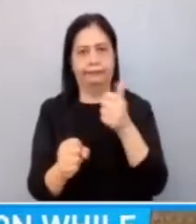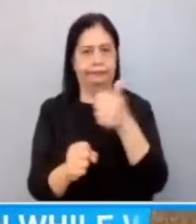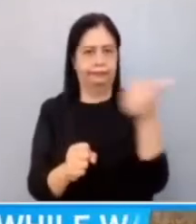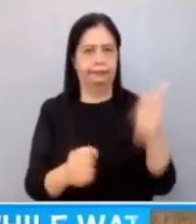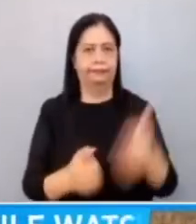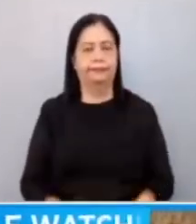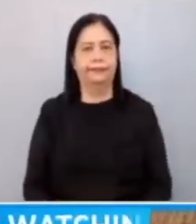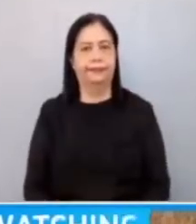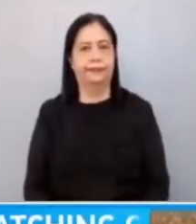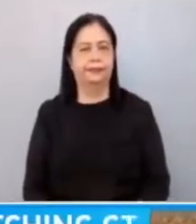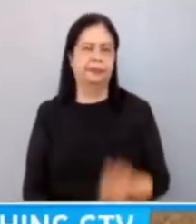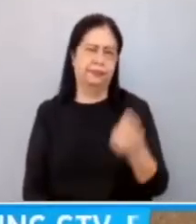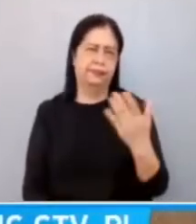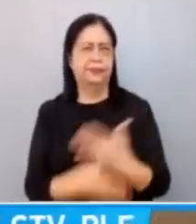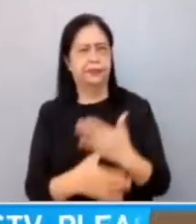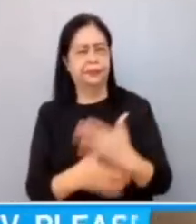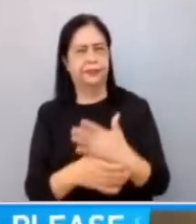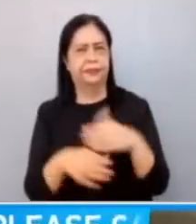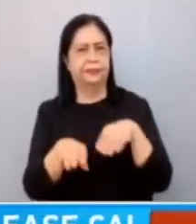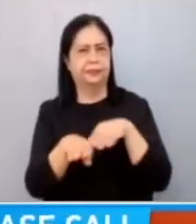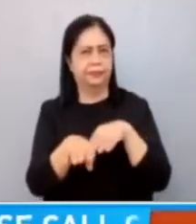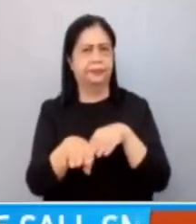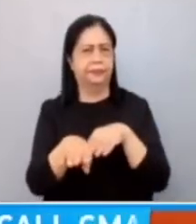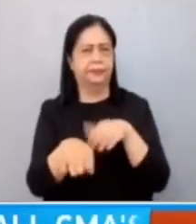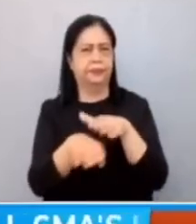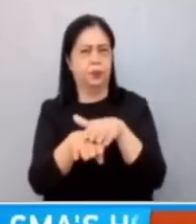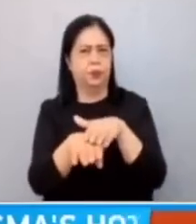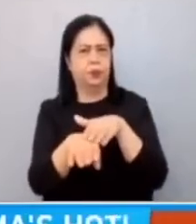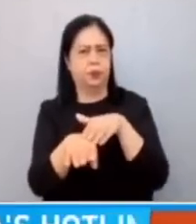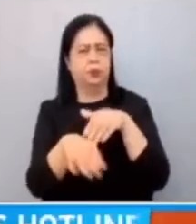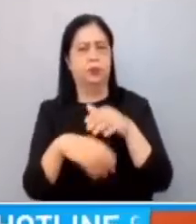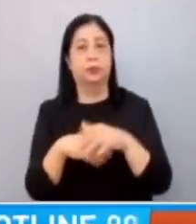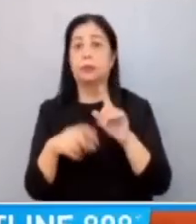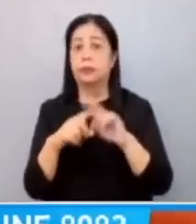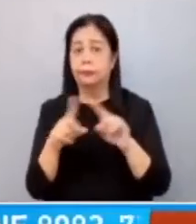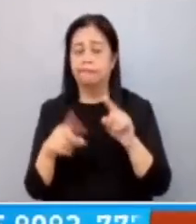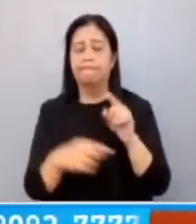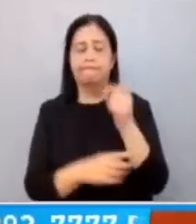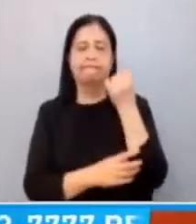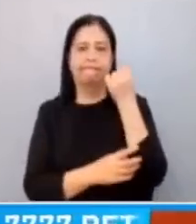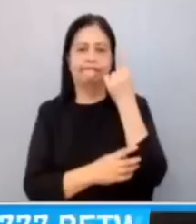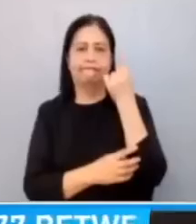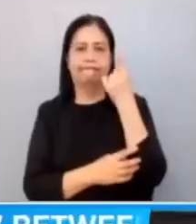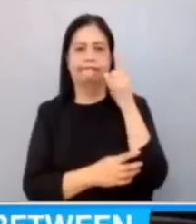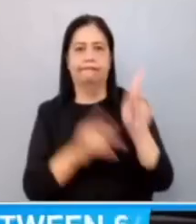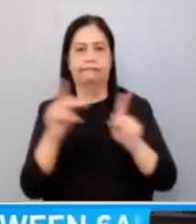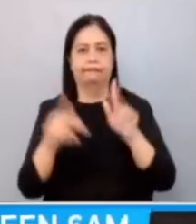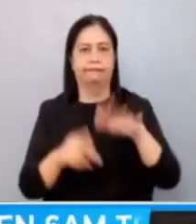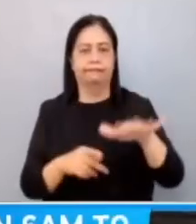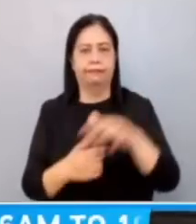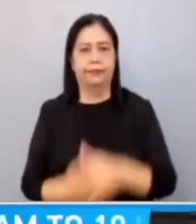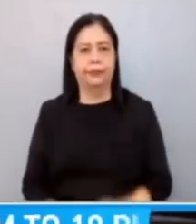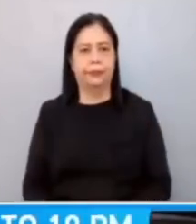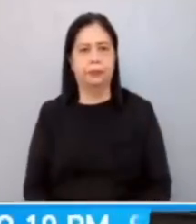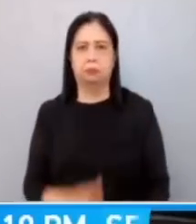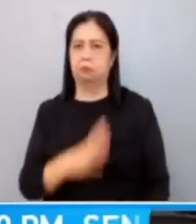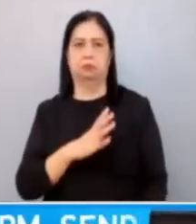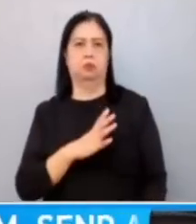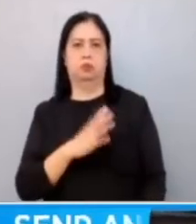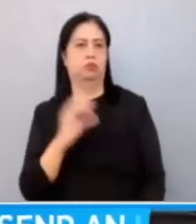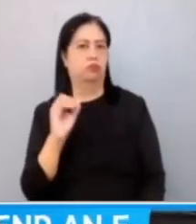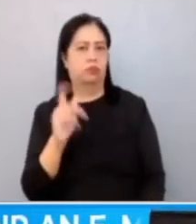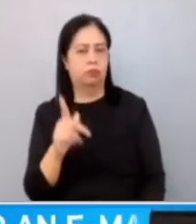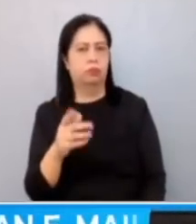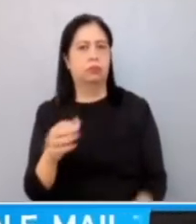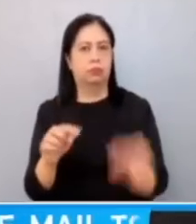Kaunting abala at bahagyang bumabagal ang daloy ng mga sasakyan. Pero naiintindihan naman daw ito ng mga motorista. Okay lang po yan. Lalo na sa aming